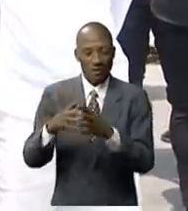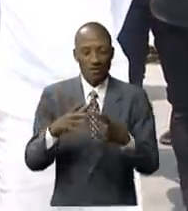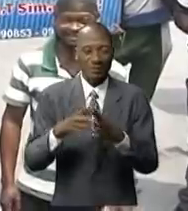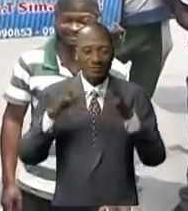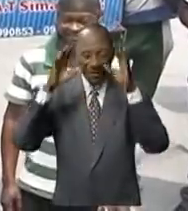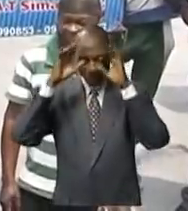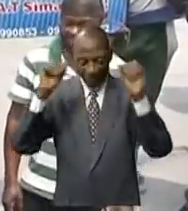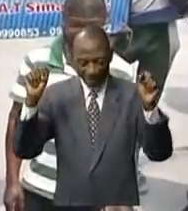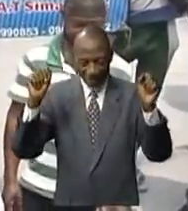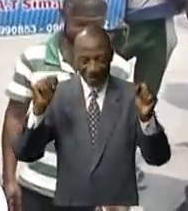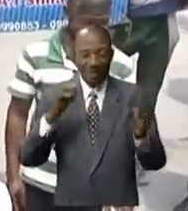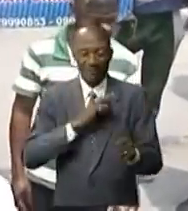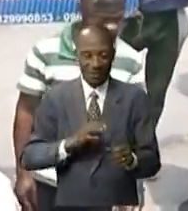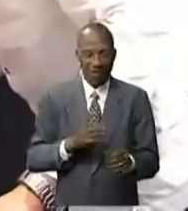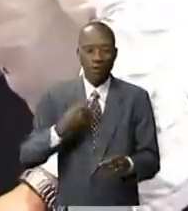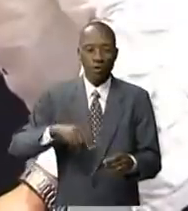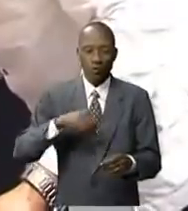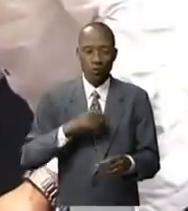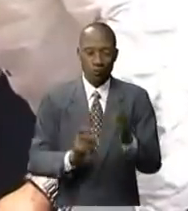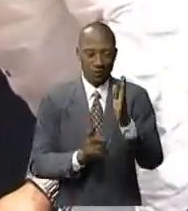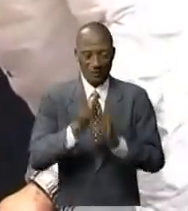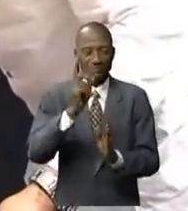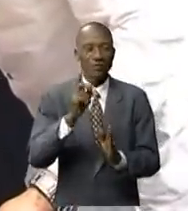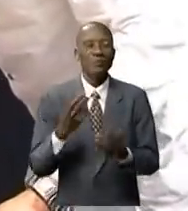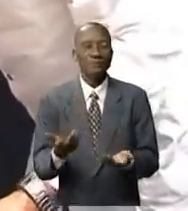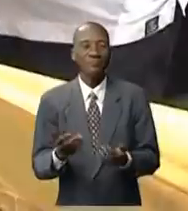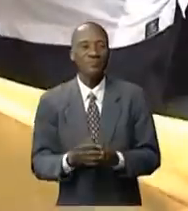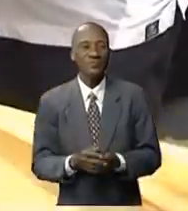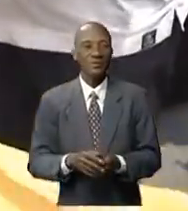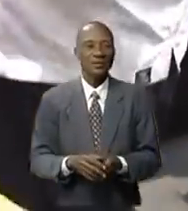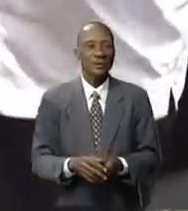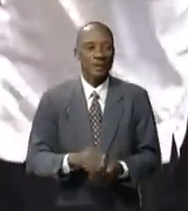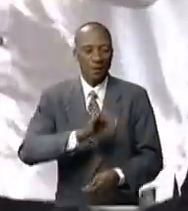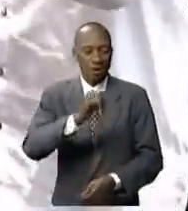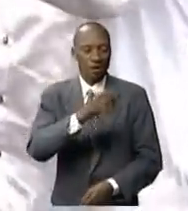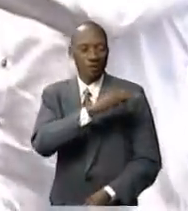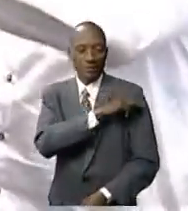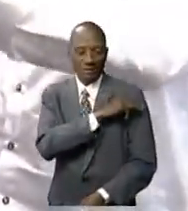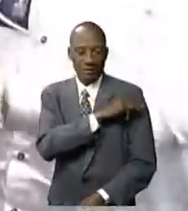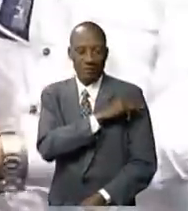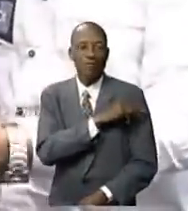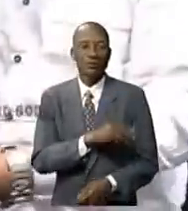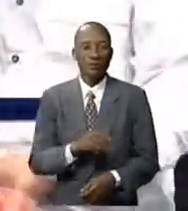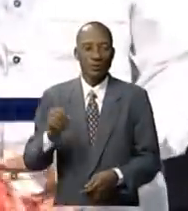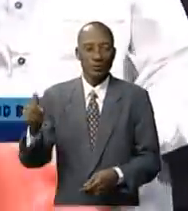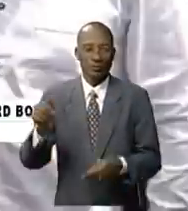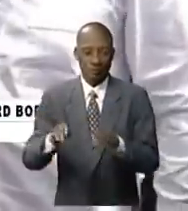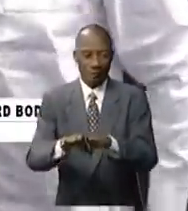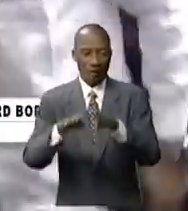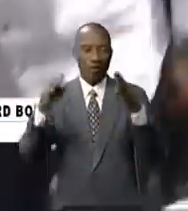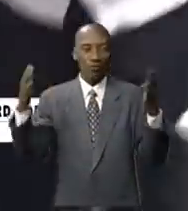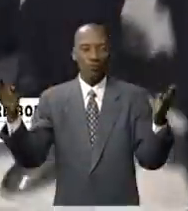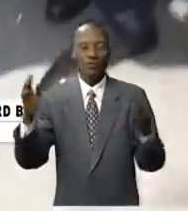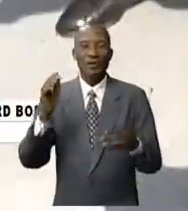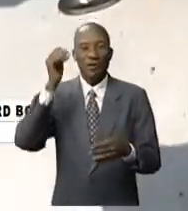développée. C'est l'honorable Jean-Marc Kabount, premier vice-président de l'Assemblée nationale, qui a inauguré ce bateau en